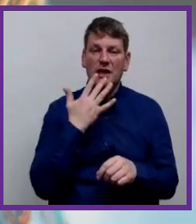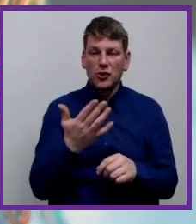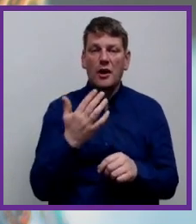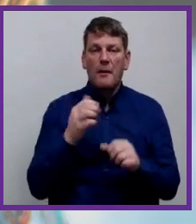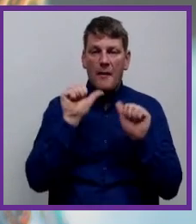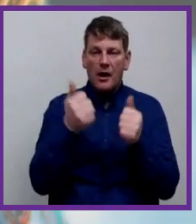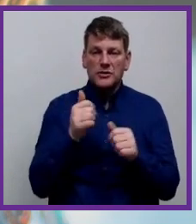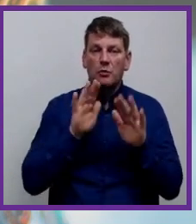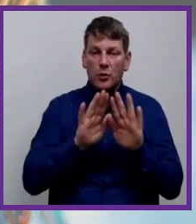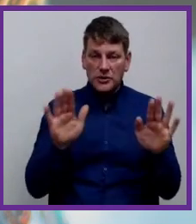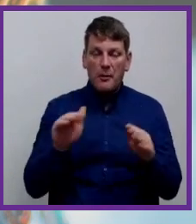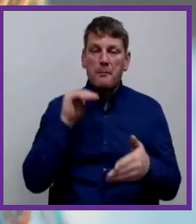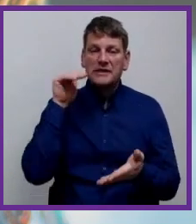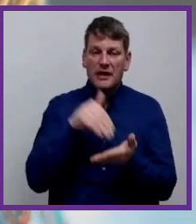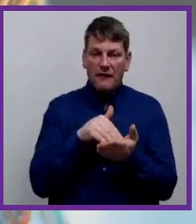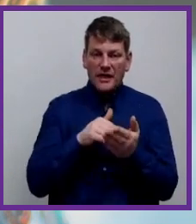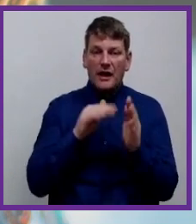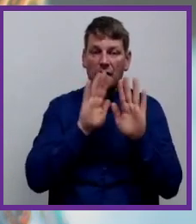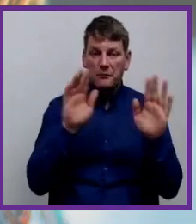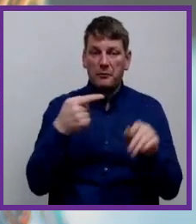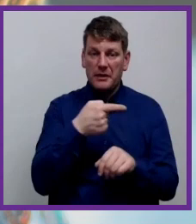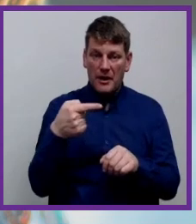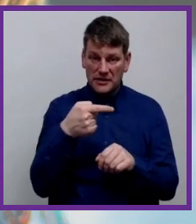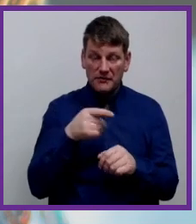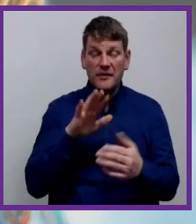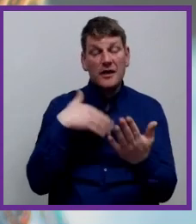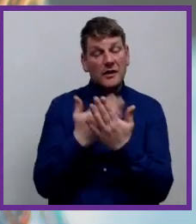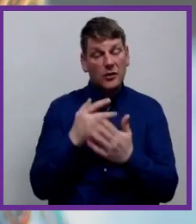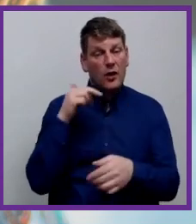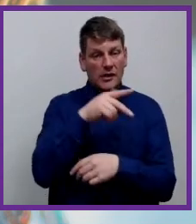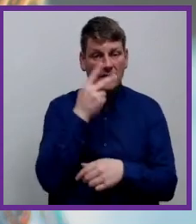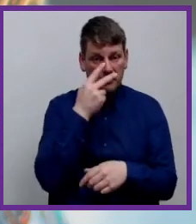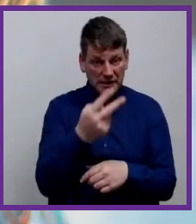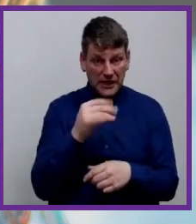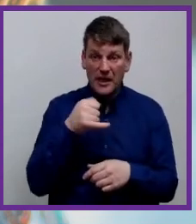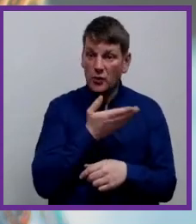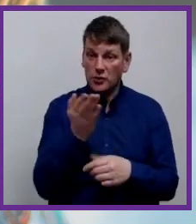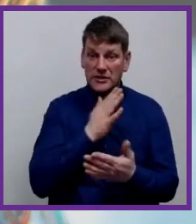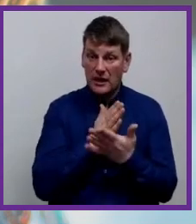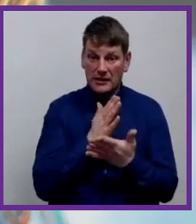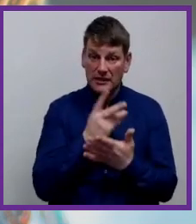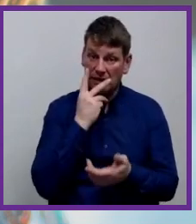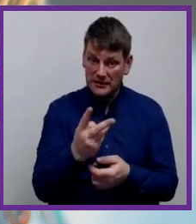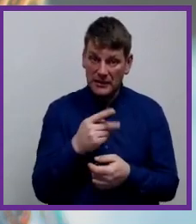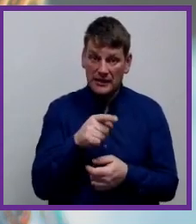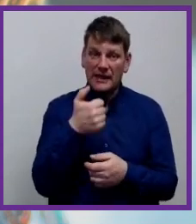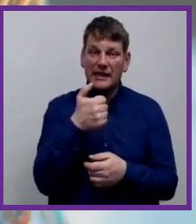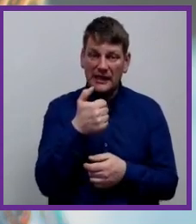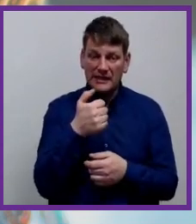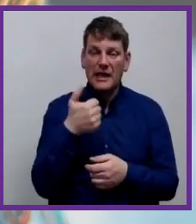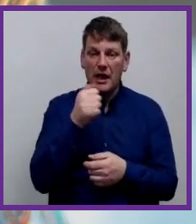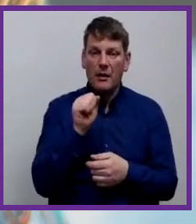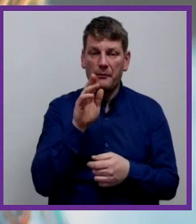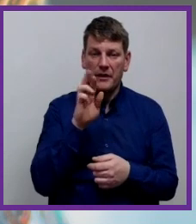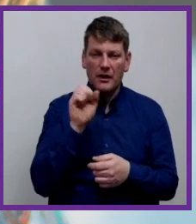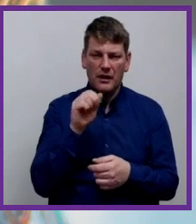muzeja atstāvīgajā ekspozīcijā, pirmajā stāvā, iesaku jums aiziet paskatīties, ja jūs neesat to redzējuši. Tas ir Ginta Gabrāna darbs, un